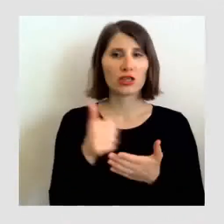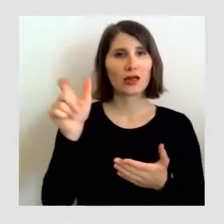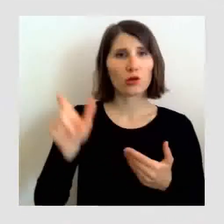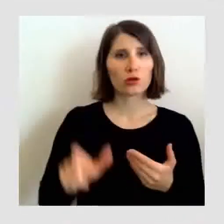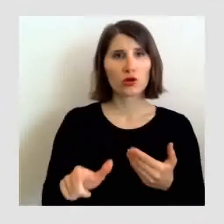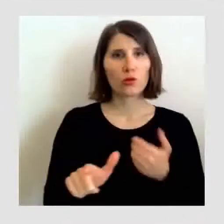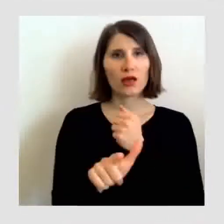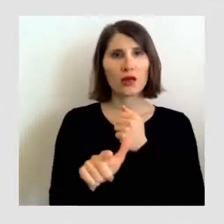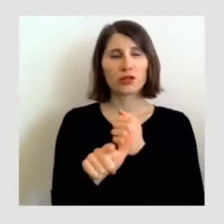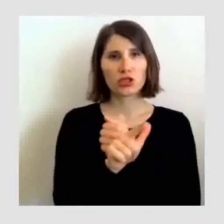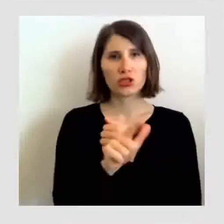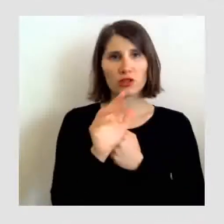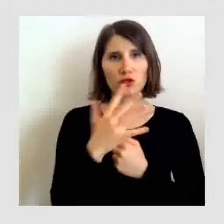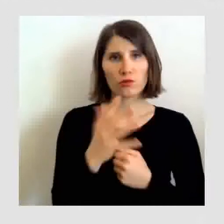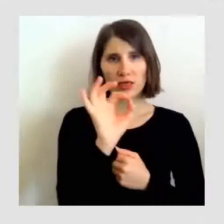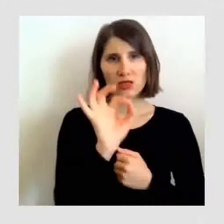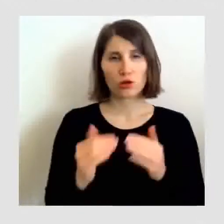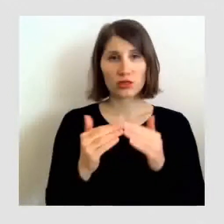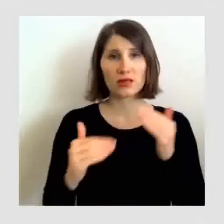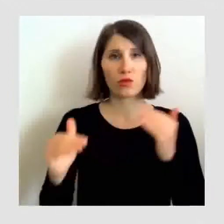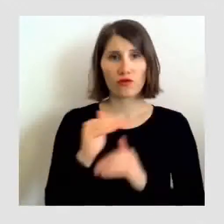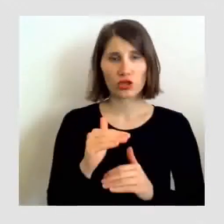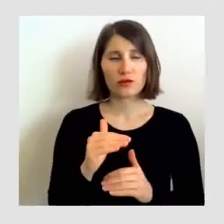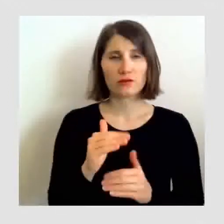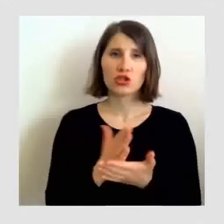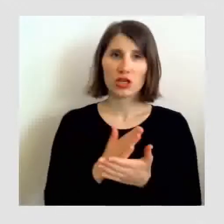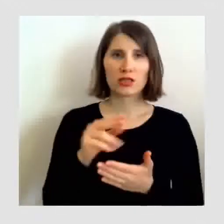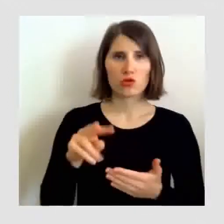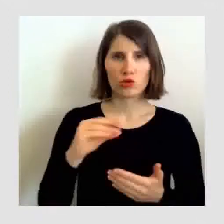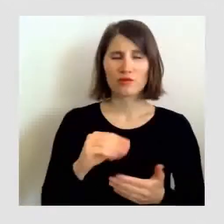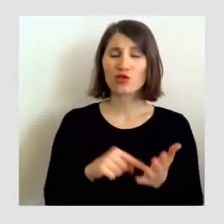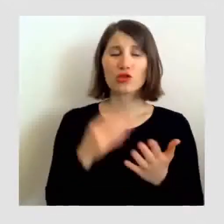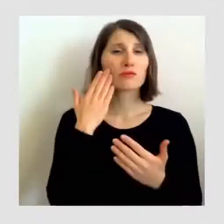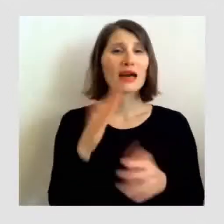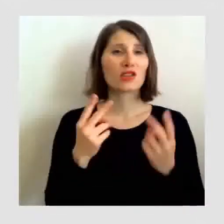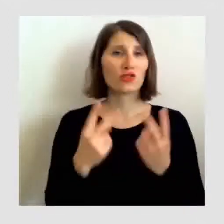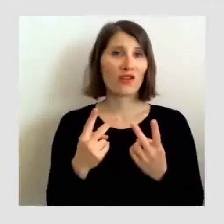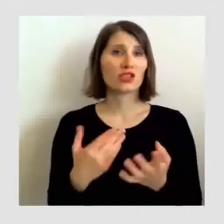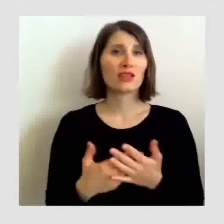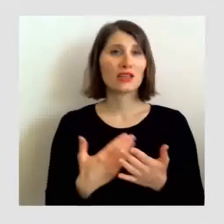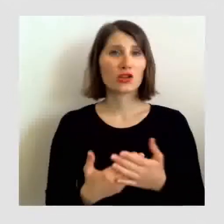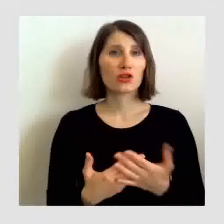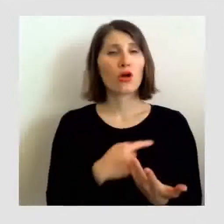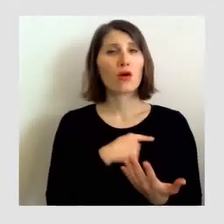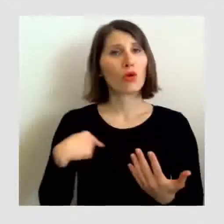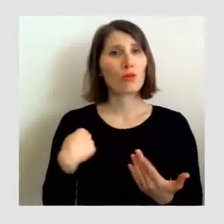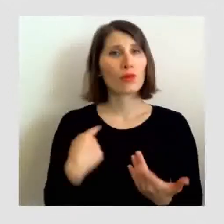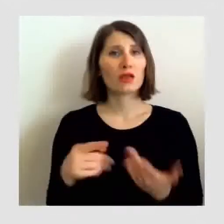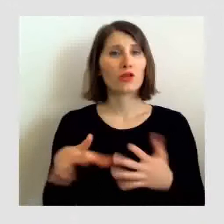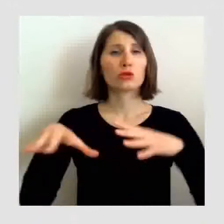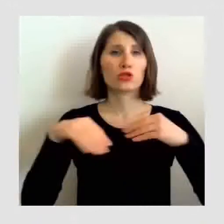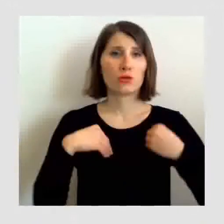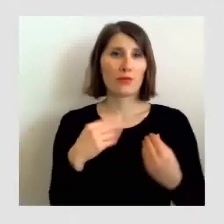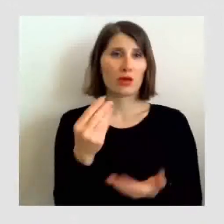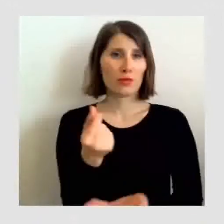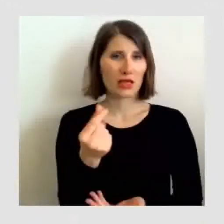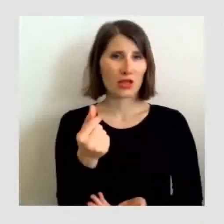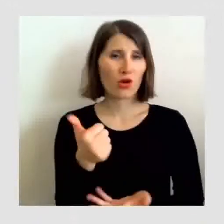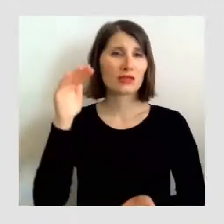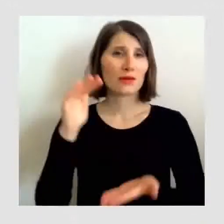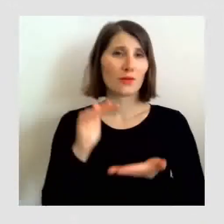przekroczyła 75% średniej unijnej. Jest to niezwykle ważne, ponieważ będziemy mieli do dyspozycji mniej środków, mniej